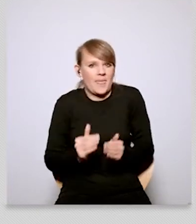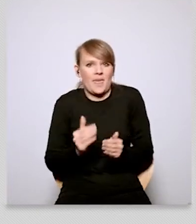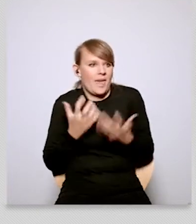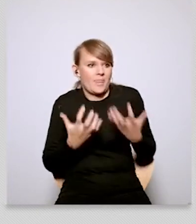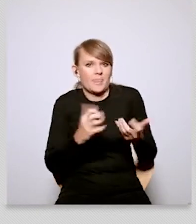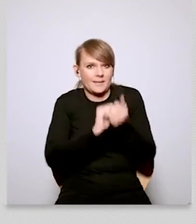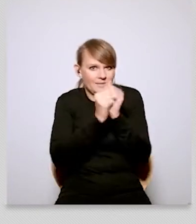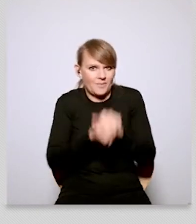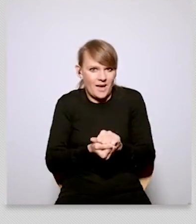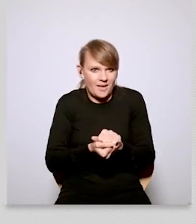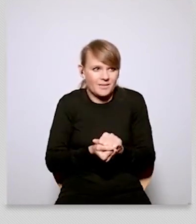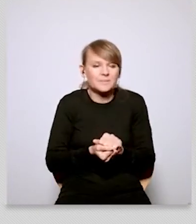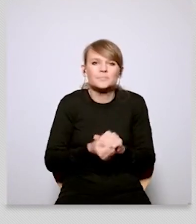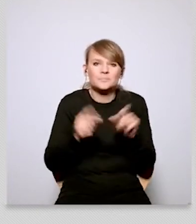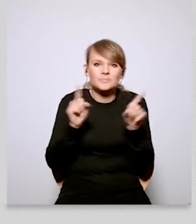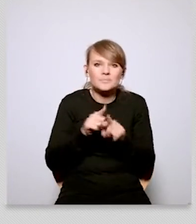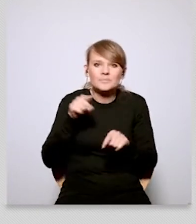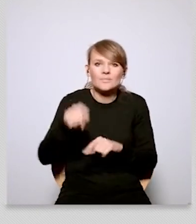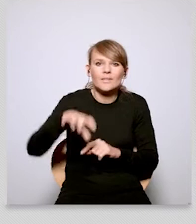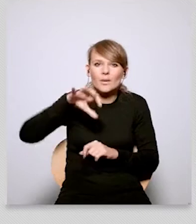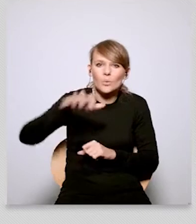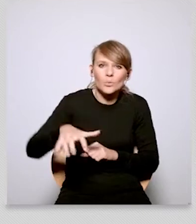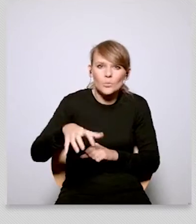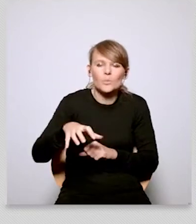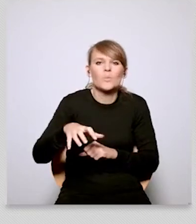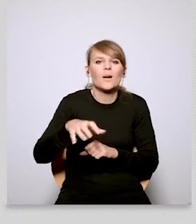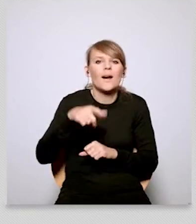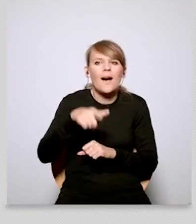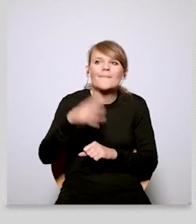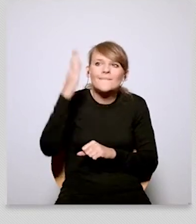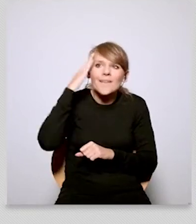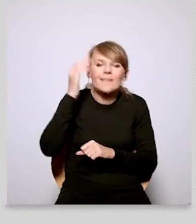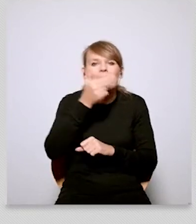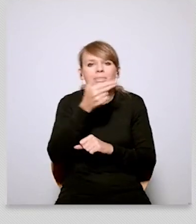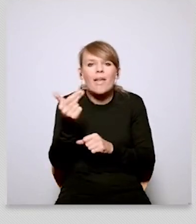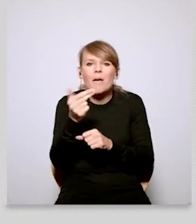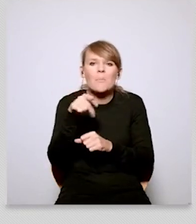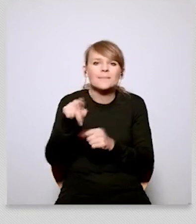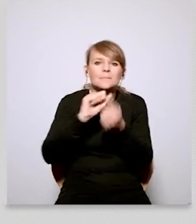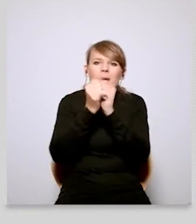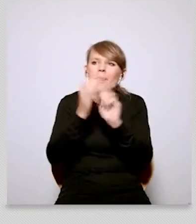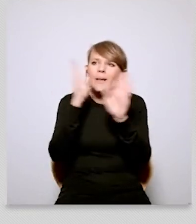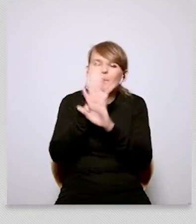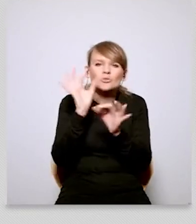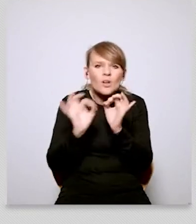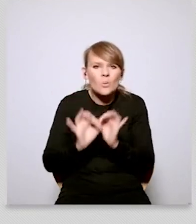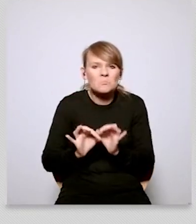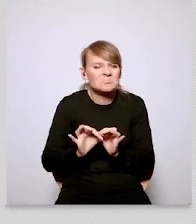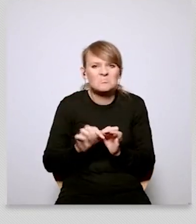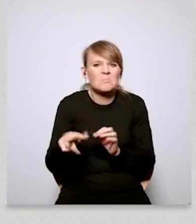I również tutaj w tej grupie też ta wiedza dotycząca jakby tych szczegółów związanych ze zmianą klimatyczną również nie jest zadowalająca. Wydawałoby się,